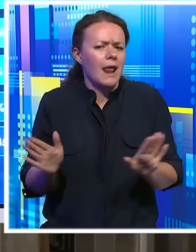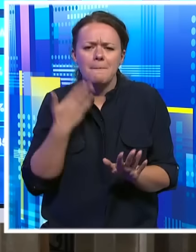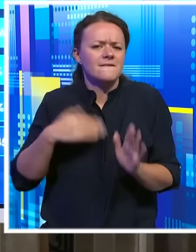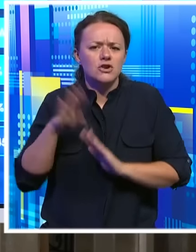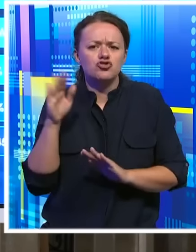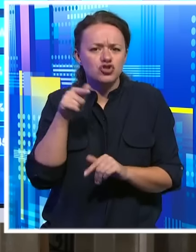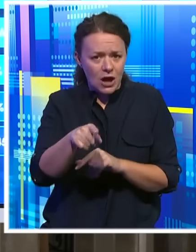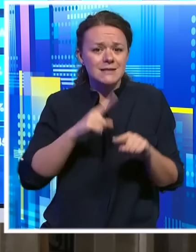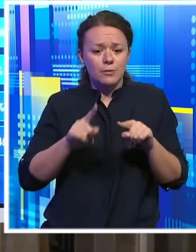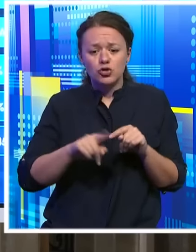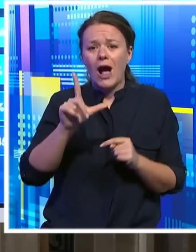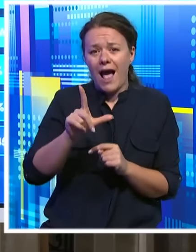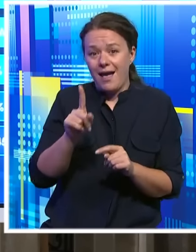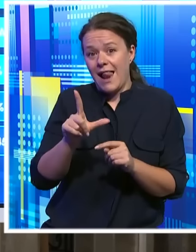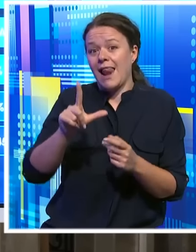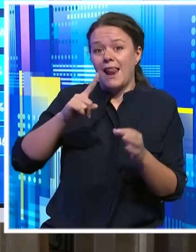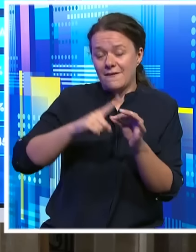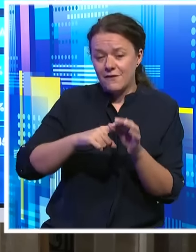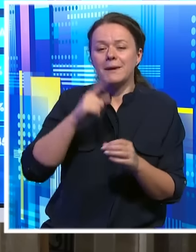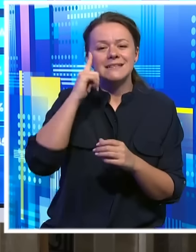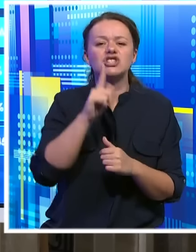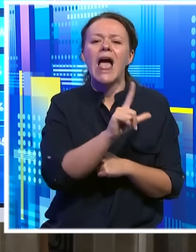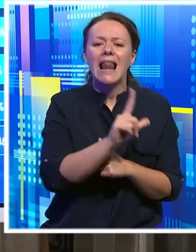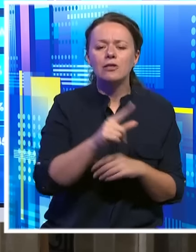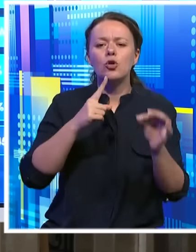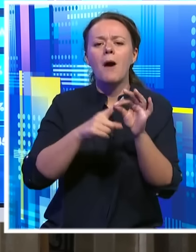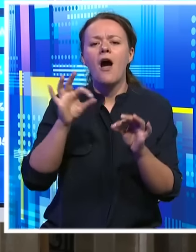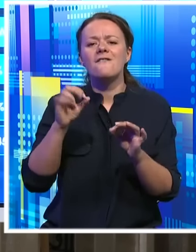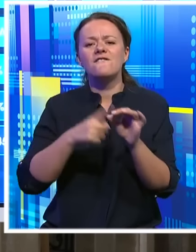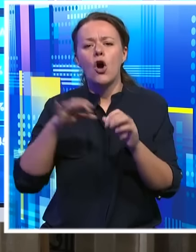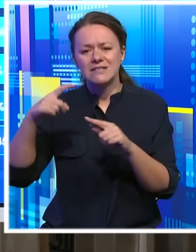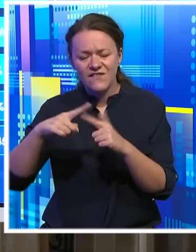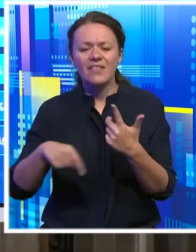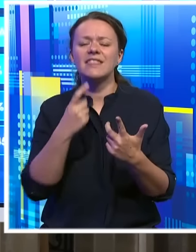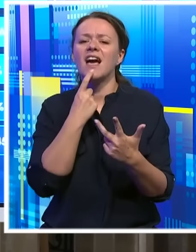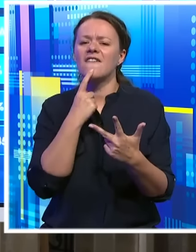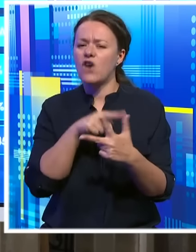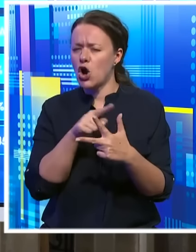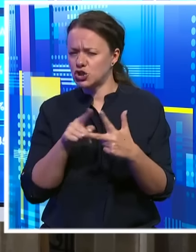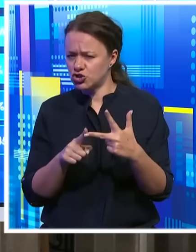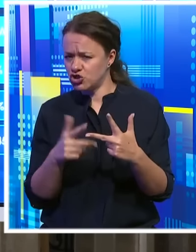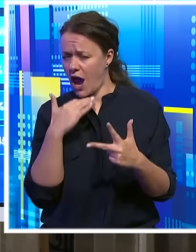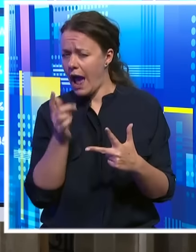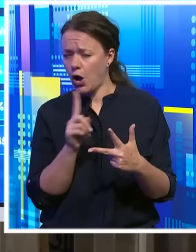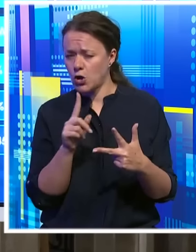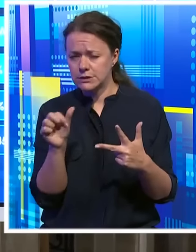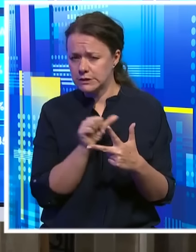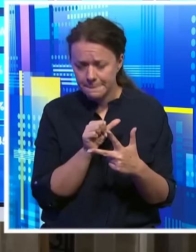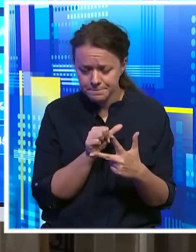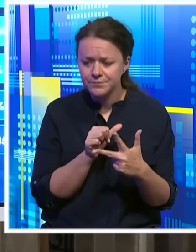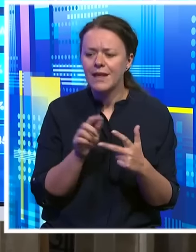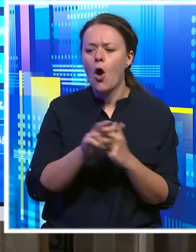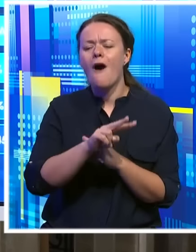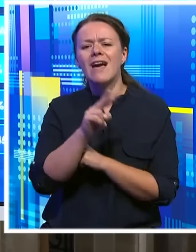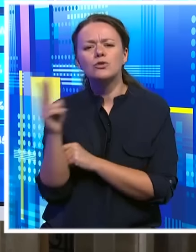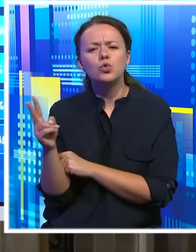najvažnije. Zašto LFP? Zato što se sastoji od litijuma, fosfata i gvožđa, ako se ne varam, a ove druge NCM